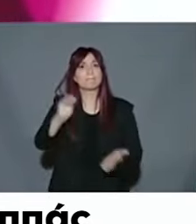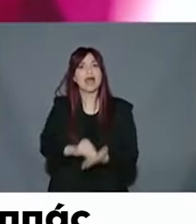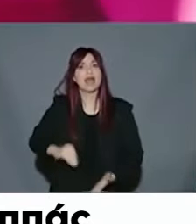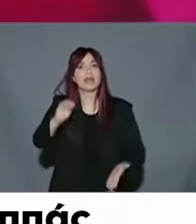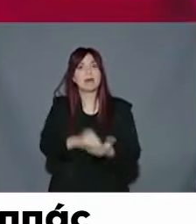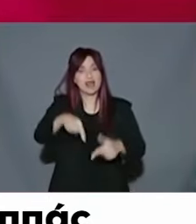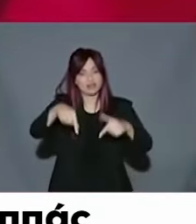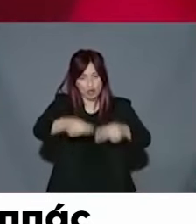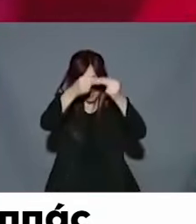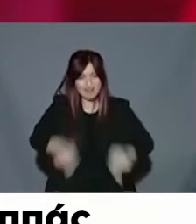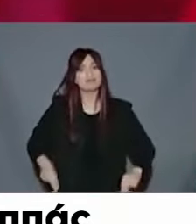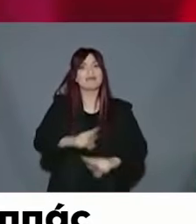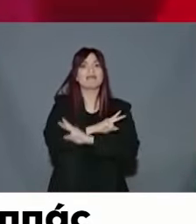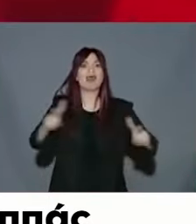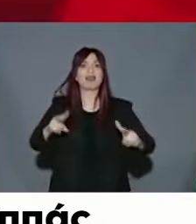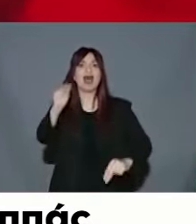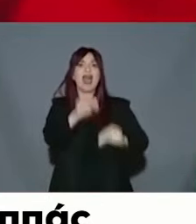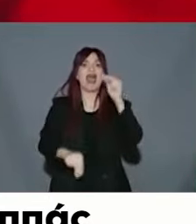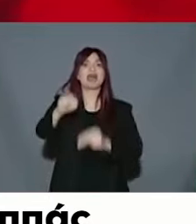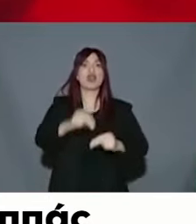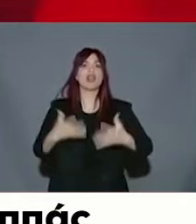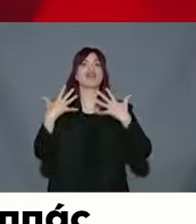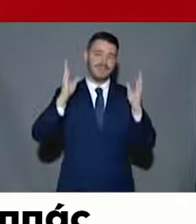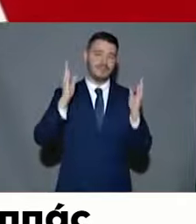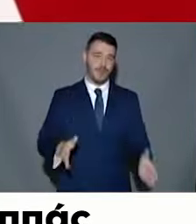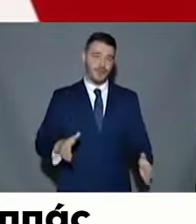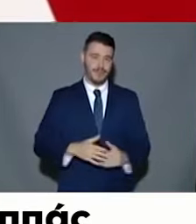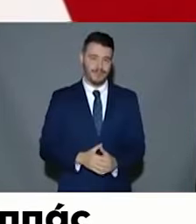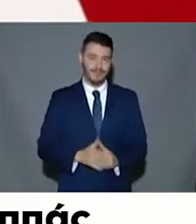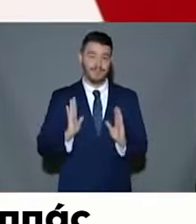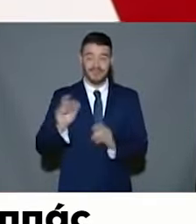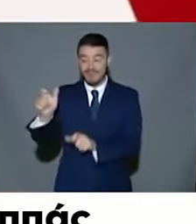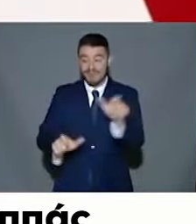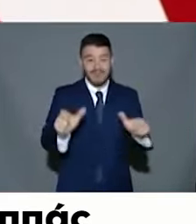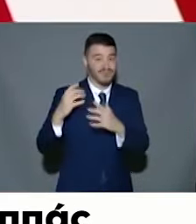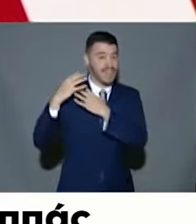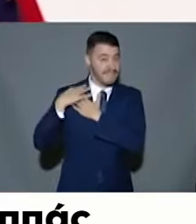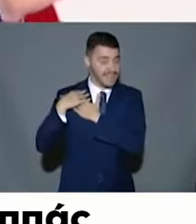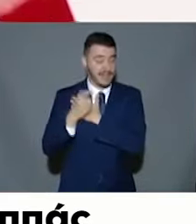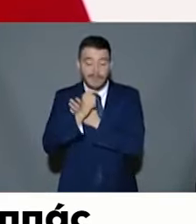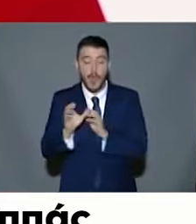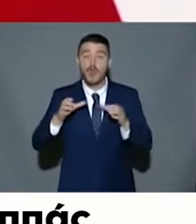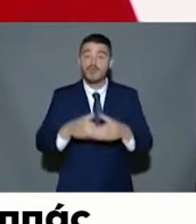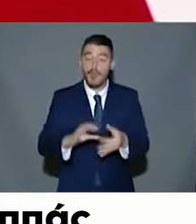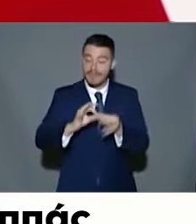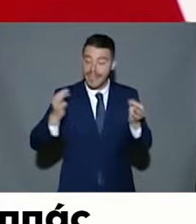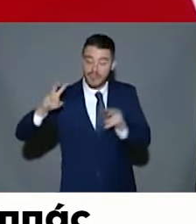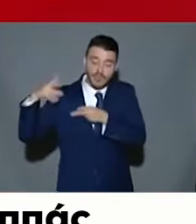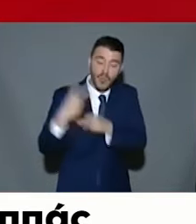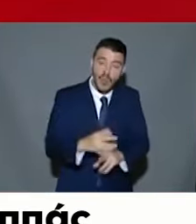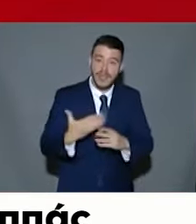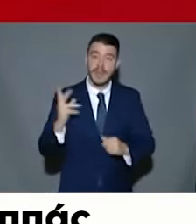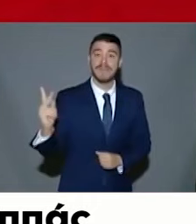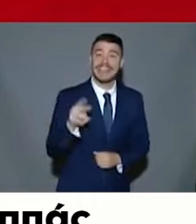Είπε ότι πήρα την εμπιστοσύνη του συνεδρίου, την πήρε όντως. Την πρότασή του βέβαια για άμεσες εκλογές εδώ και τώρα δεν την έβαλε